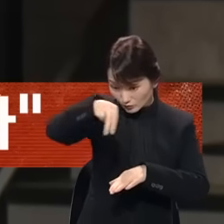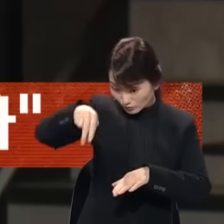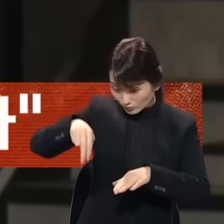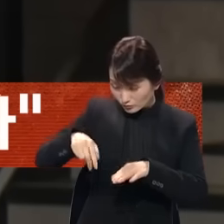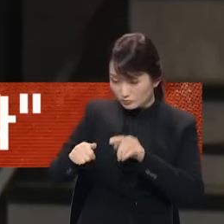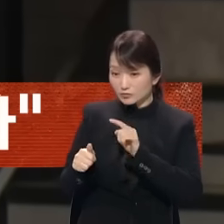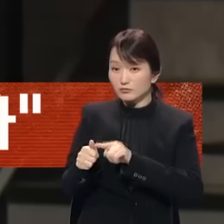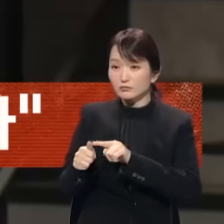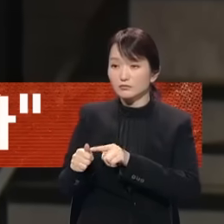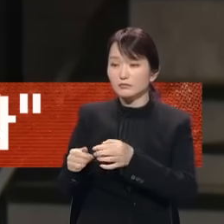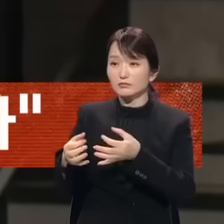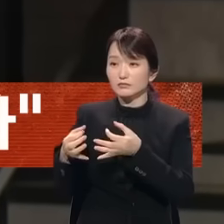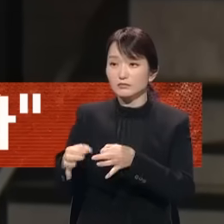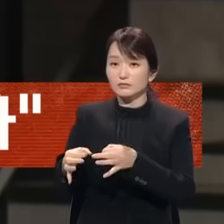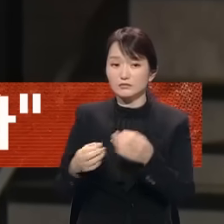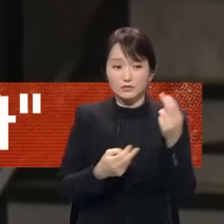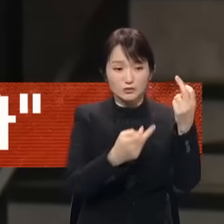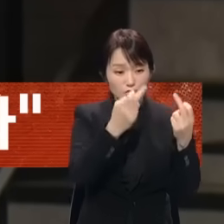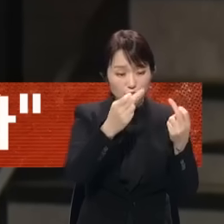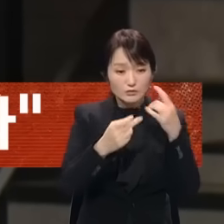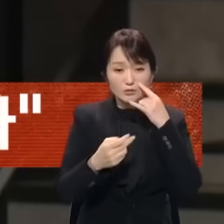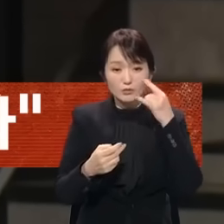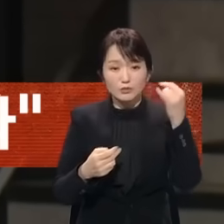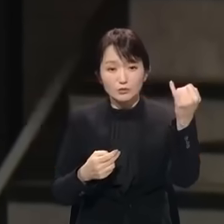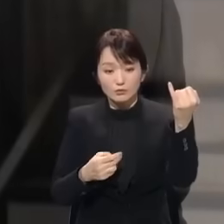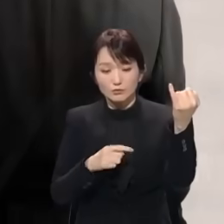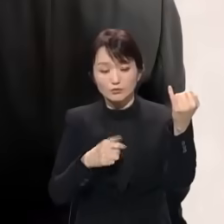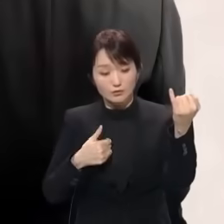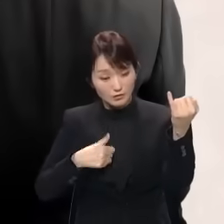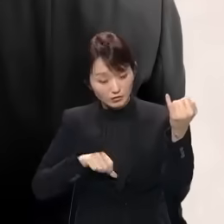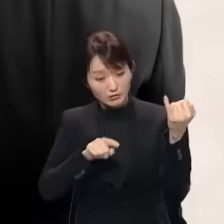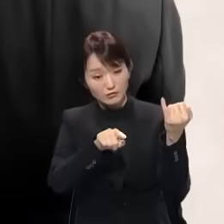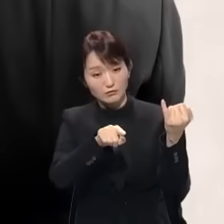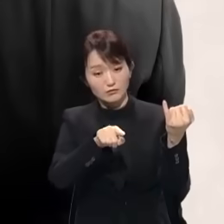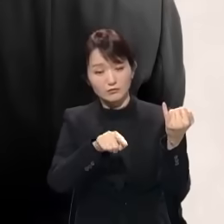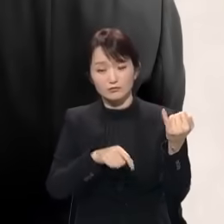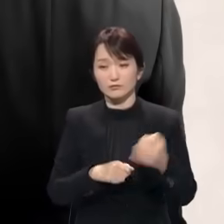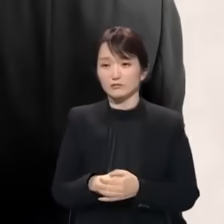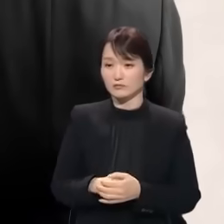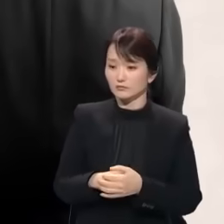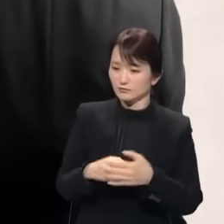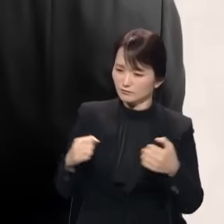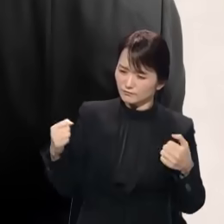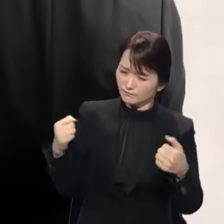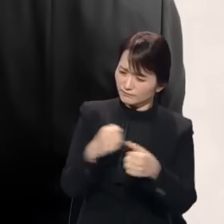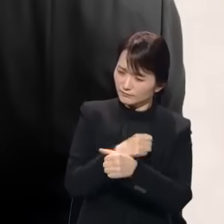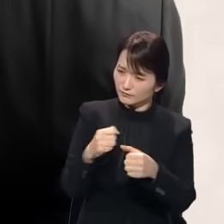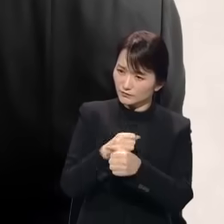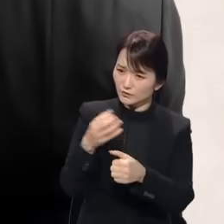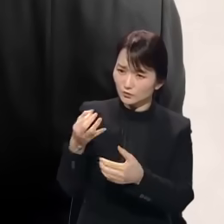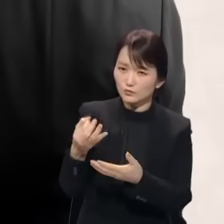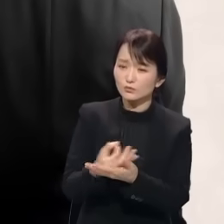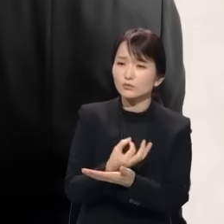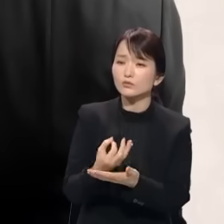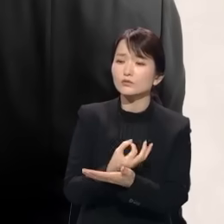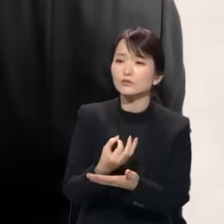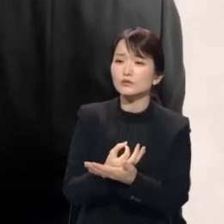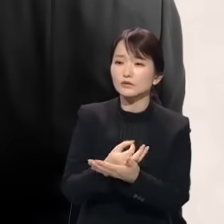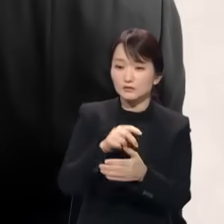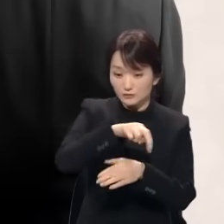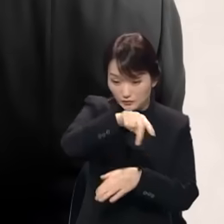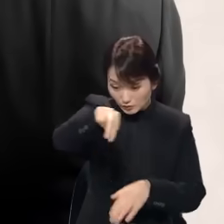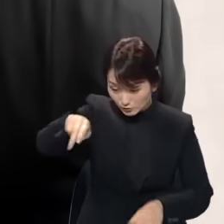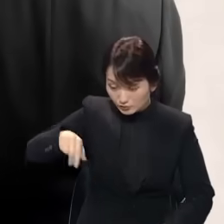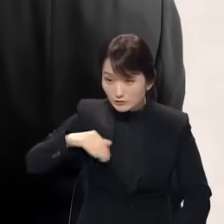경우는이 형제들 어머니한테 어 아들들이 뭐 깽값 번다는데 내려갔다 올테니까 좀 기다려라 이렇게 하고